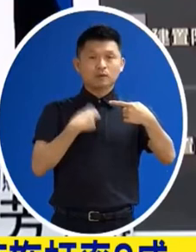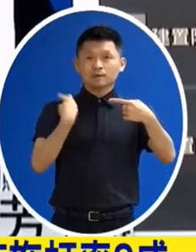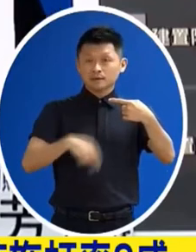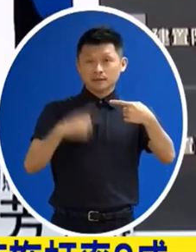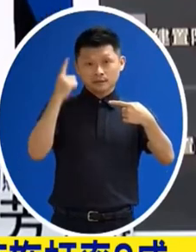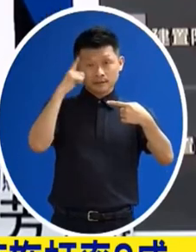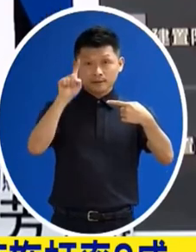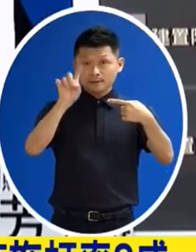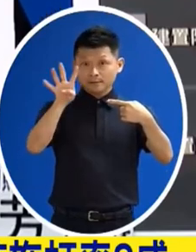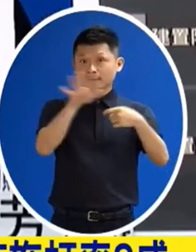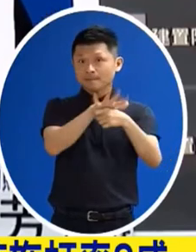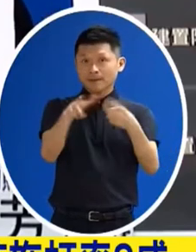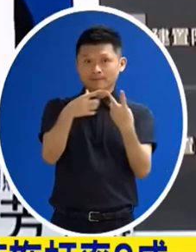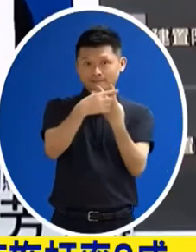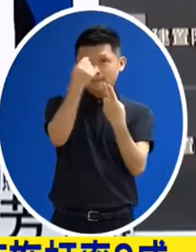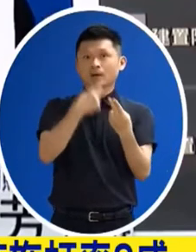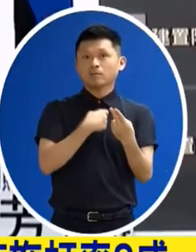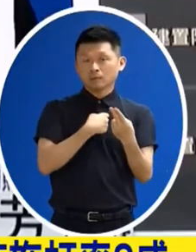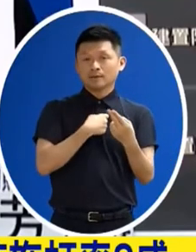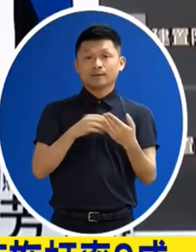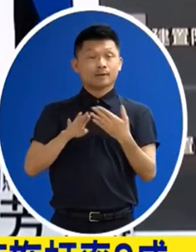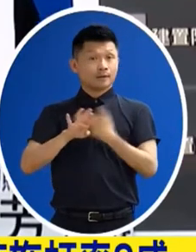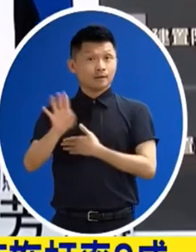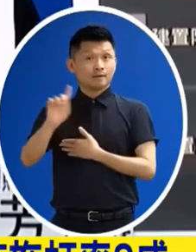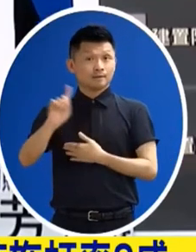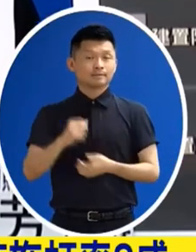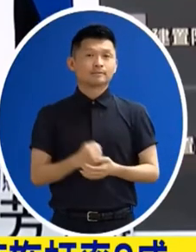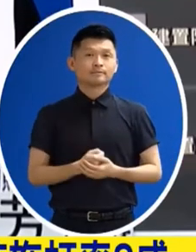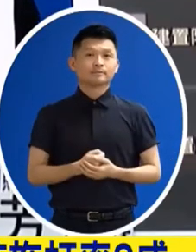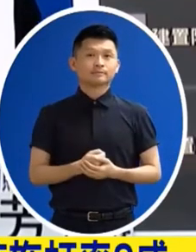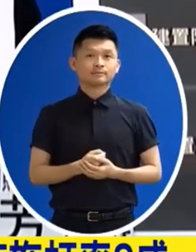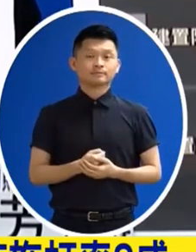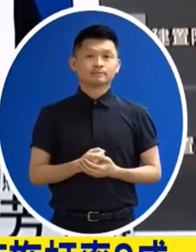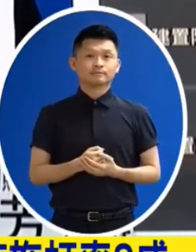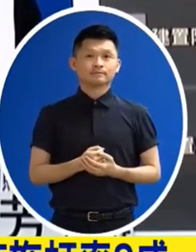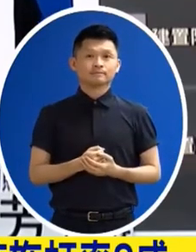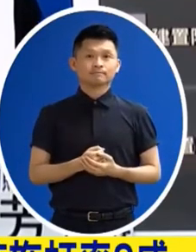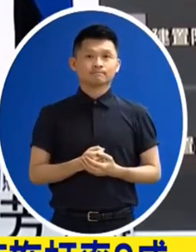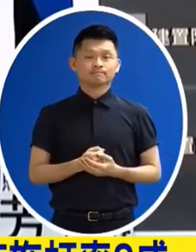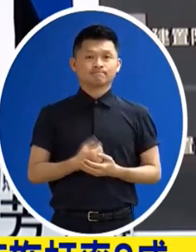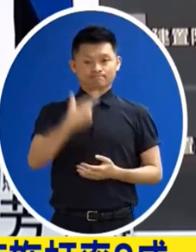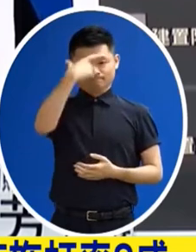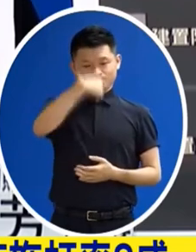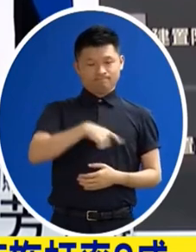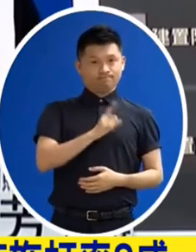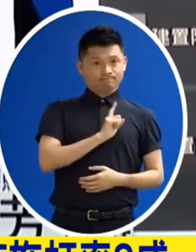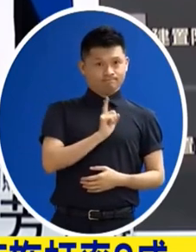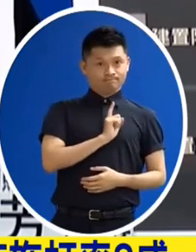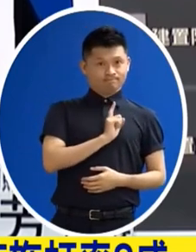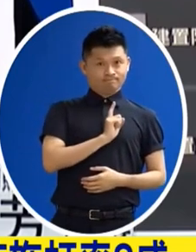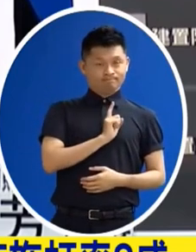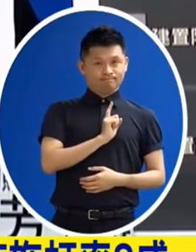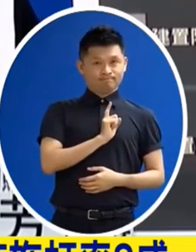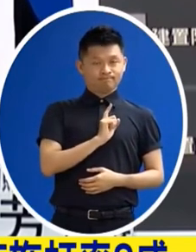14天。那另外的防疫机制就是整个还是必须要有本身跟他的